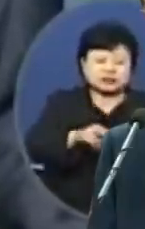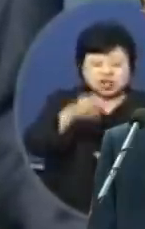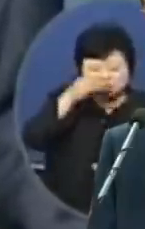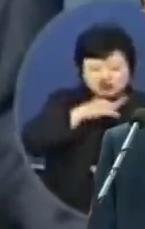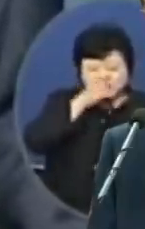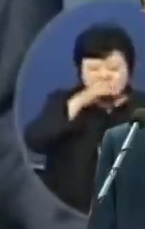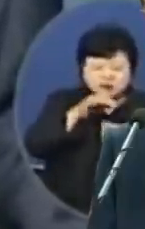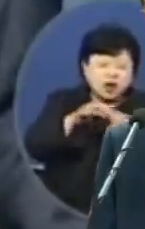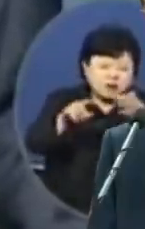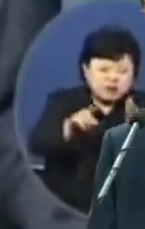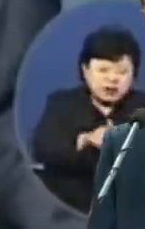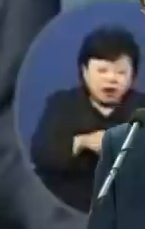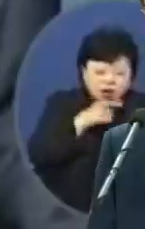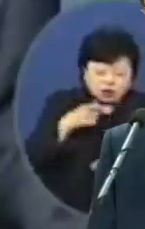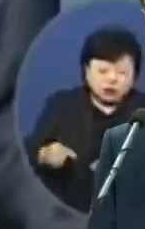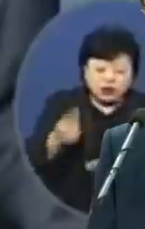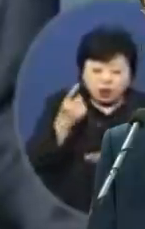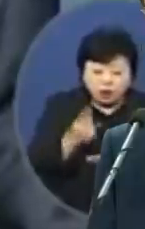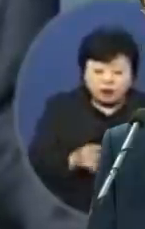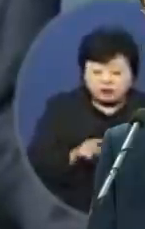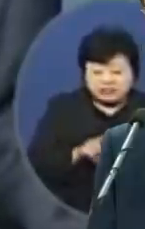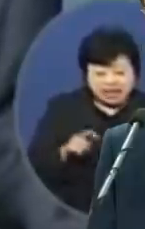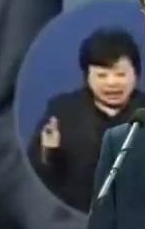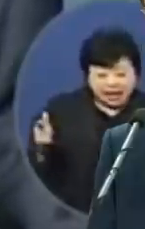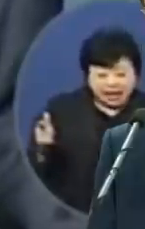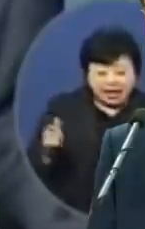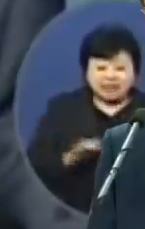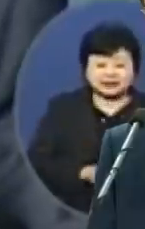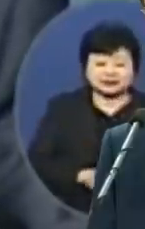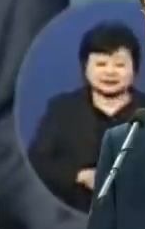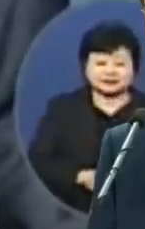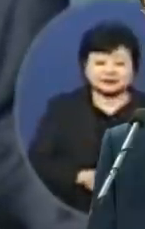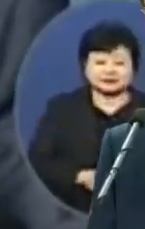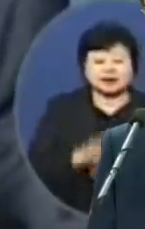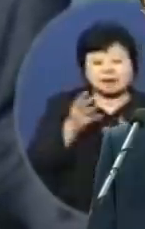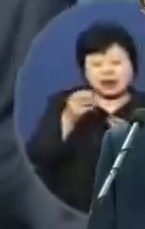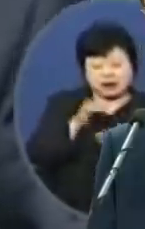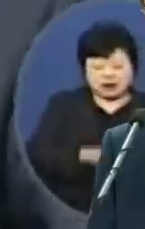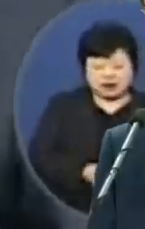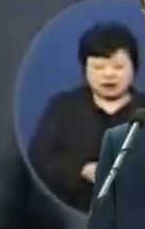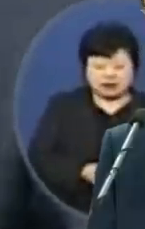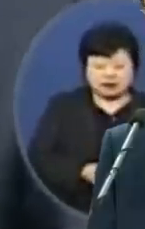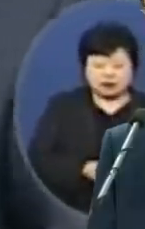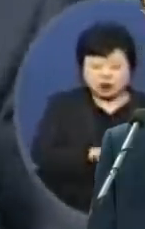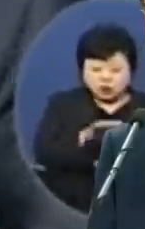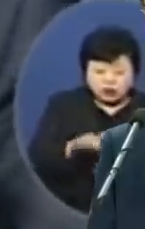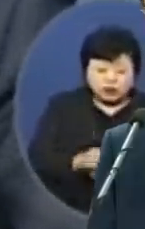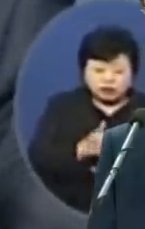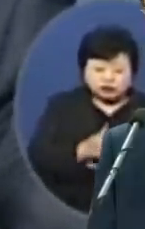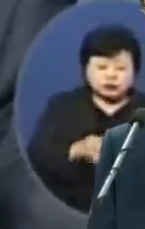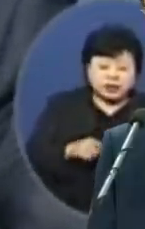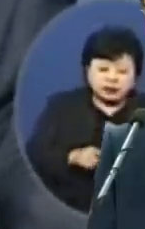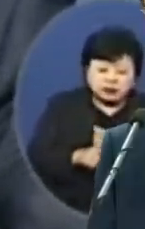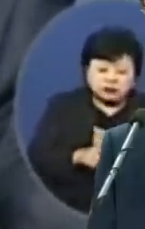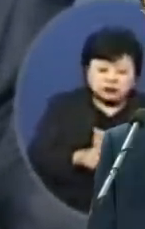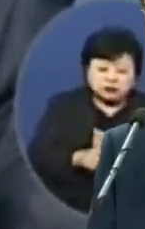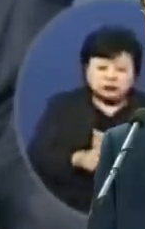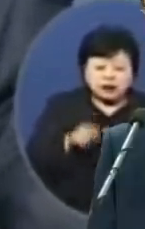되면 믿고 내게 손해오면 예수님을 안 믿겠다 이런 사람이 많아요. 그러나 우리가 어떻게 주님의 뜻을 다